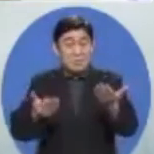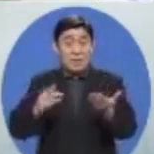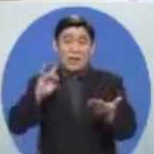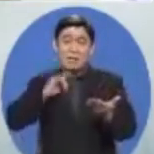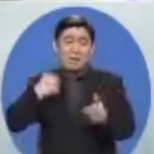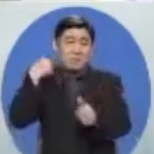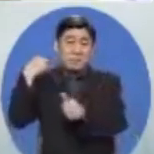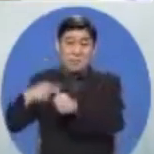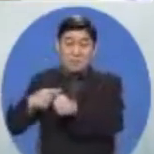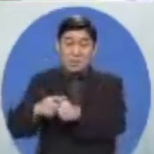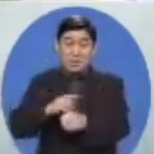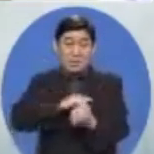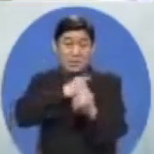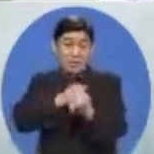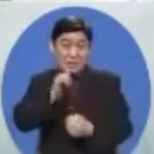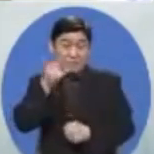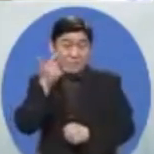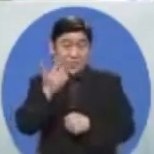욕할 자격이 있습니까?